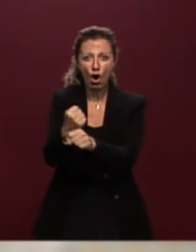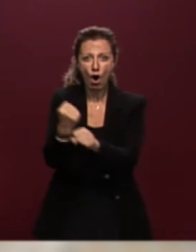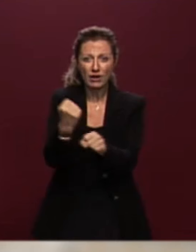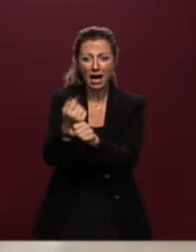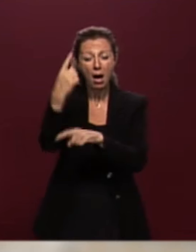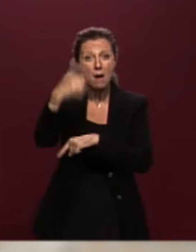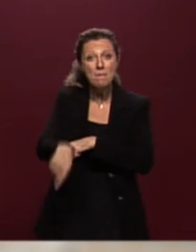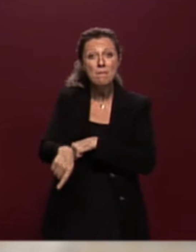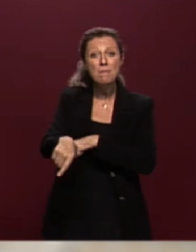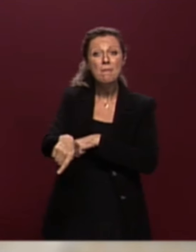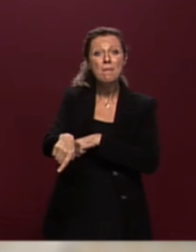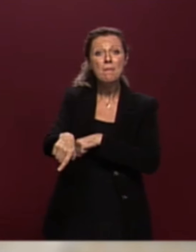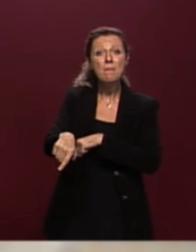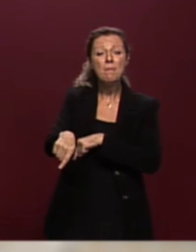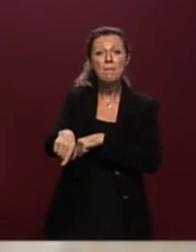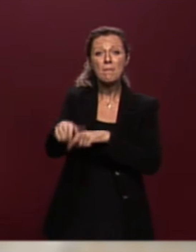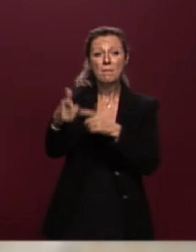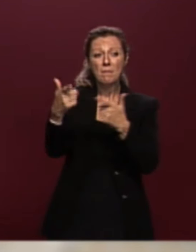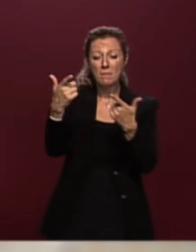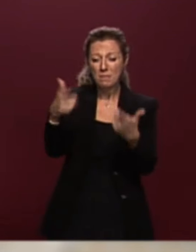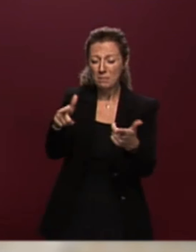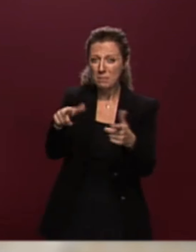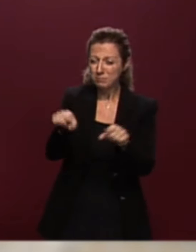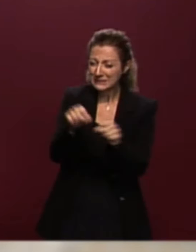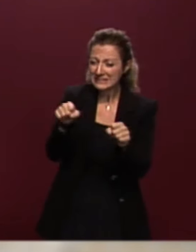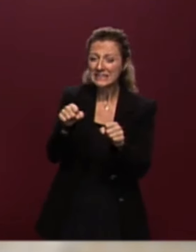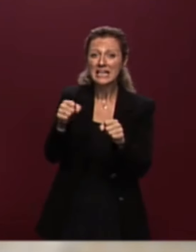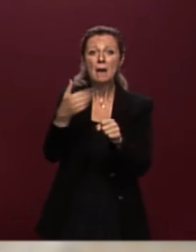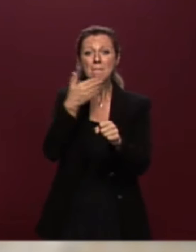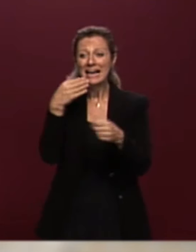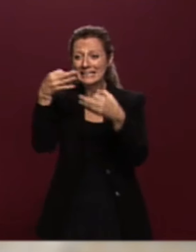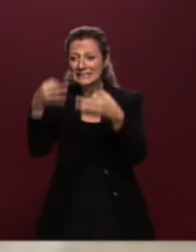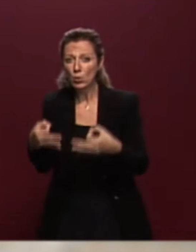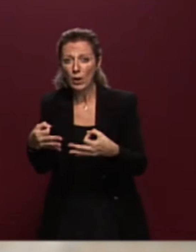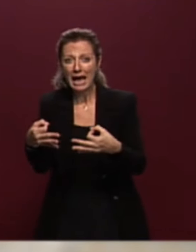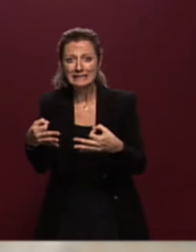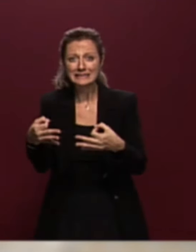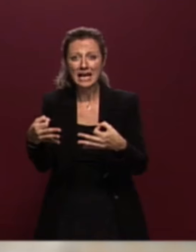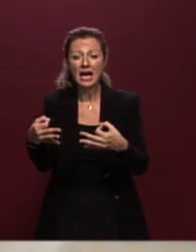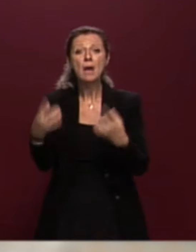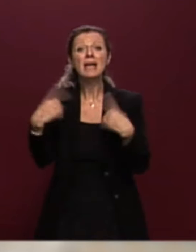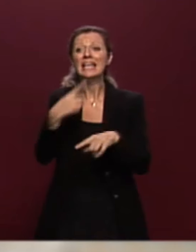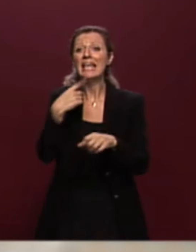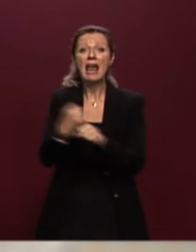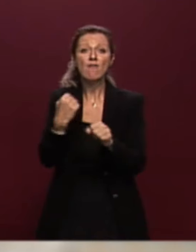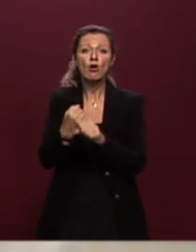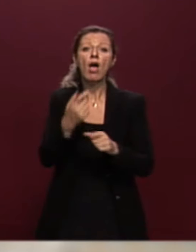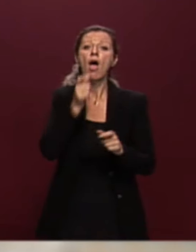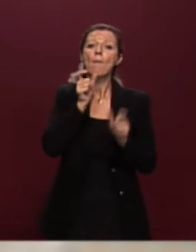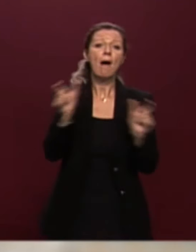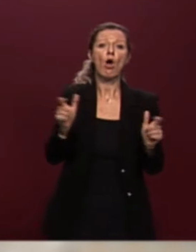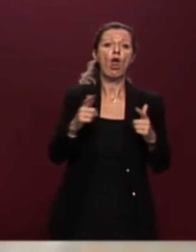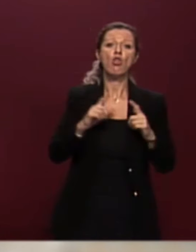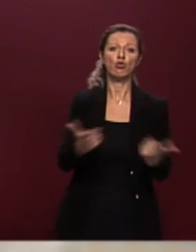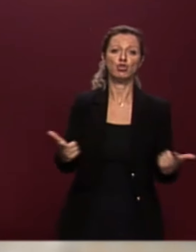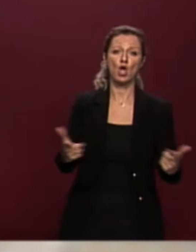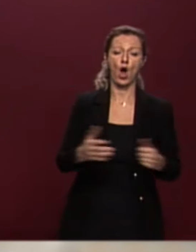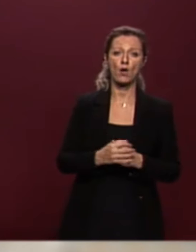per l'insufficienza della sicurezza per chi lavora. Grazie